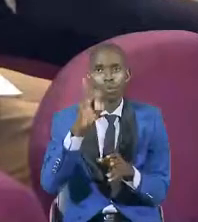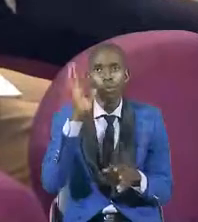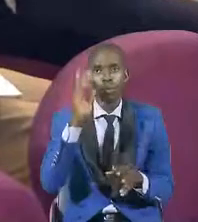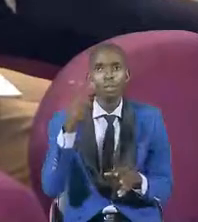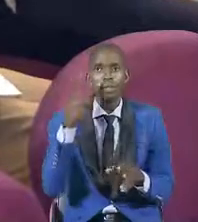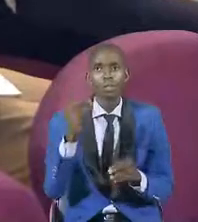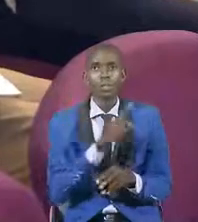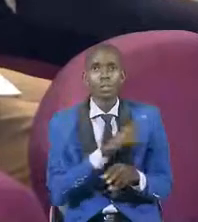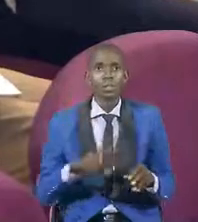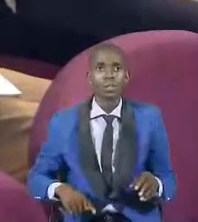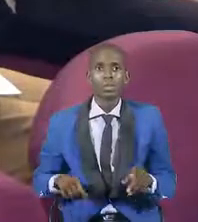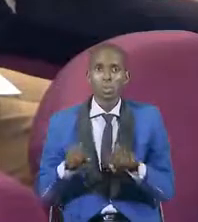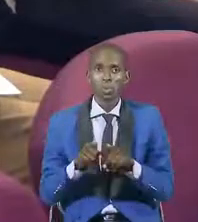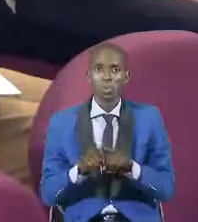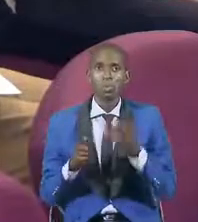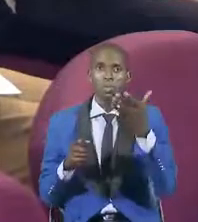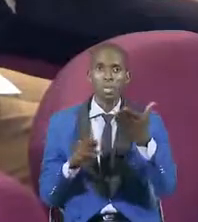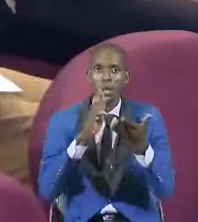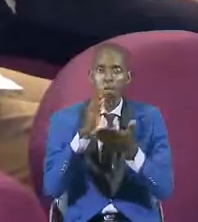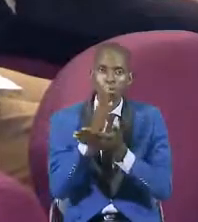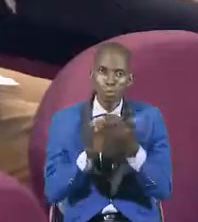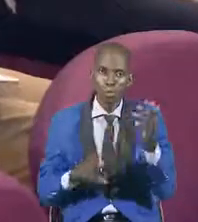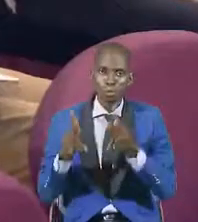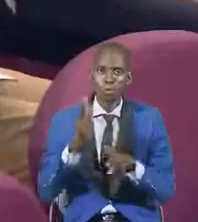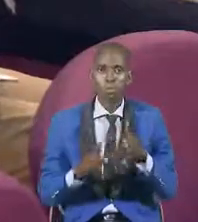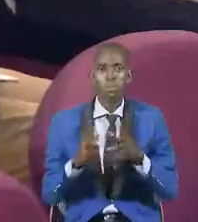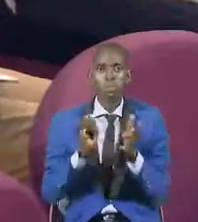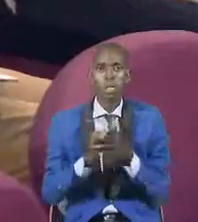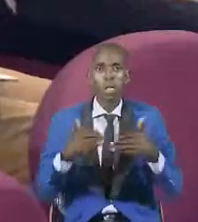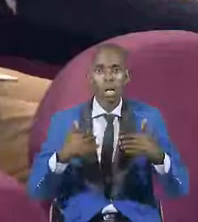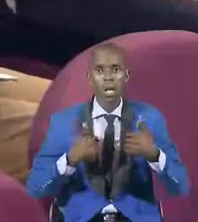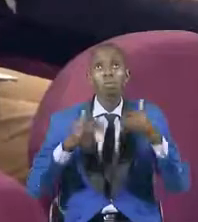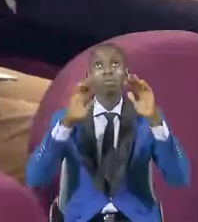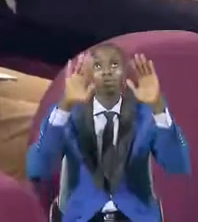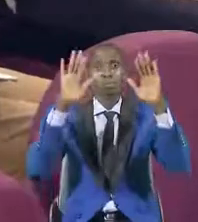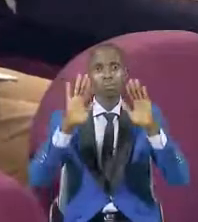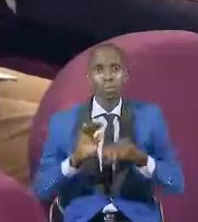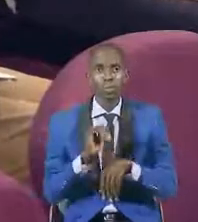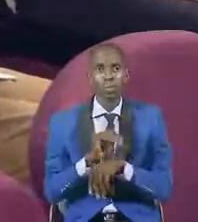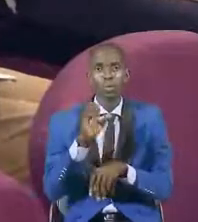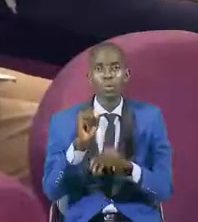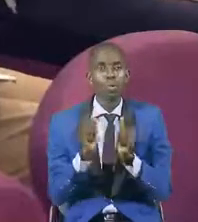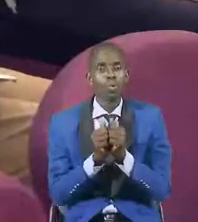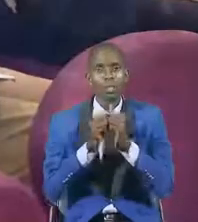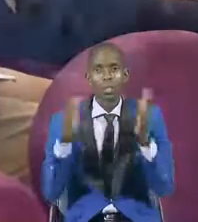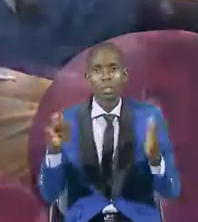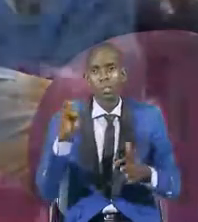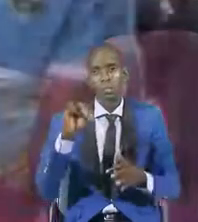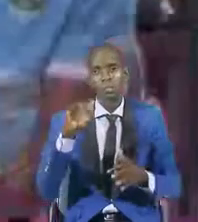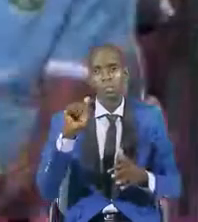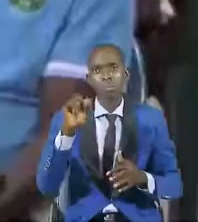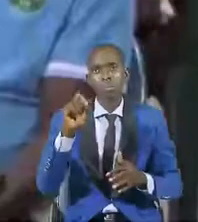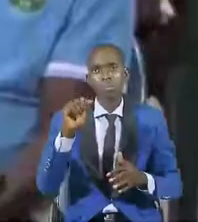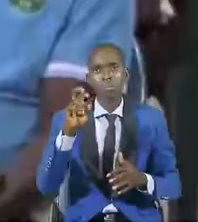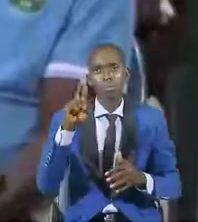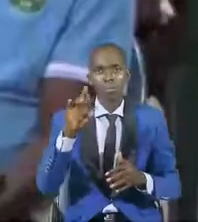le Seigneur. Et il y a des gens qui ont les miracles sans la maîtrise de soi. Le